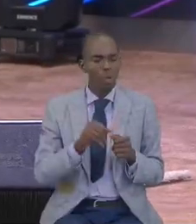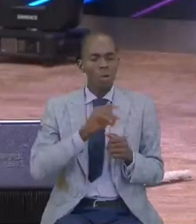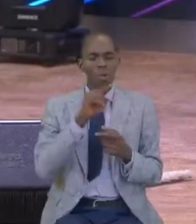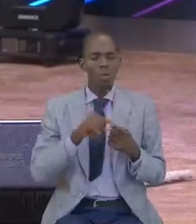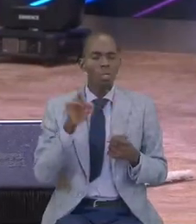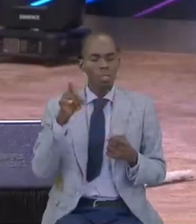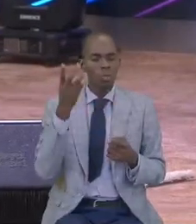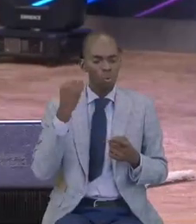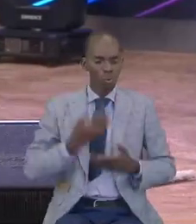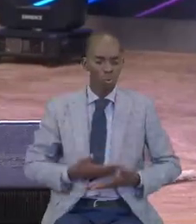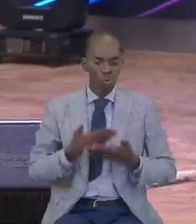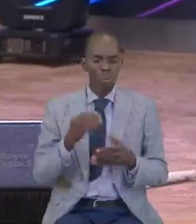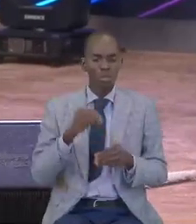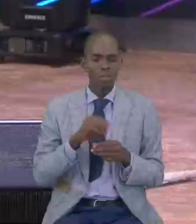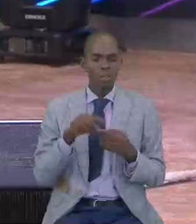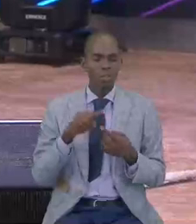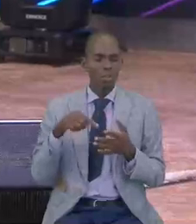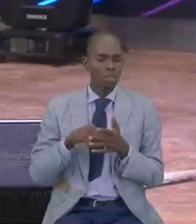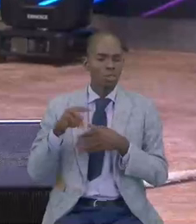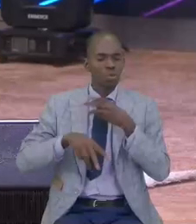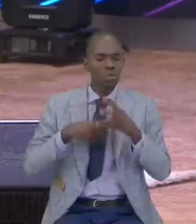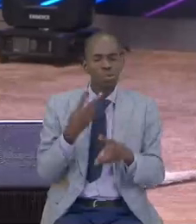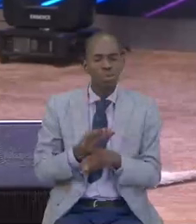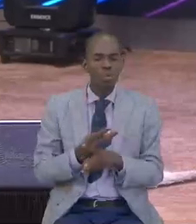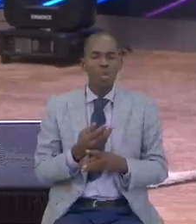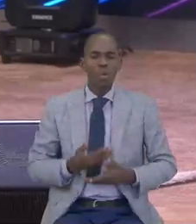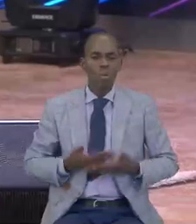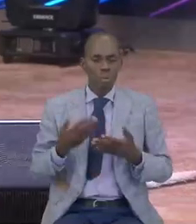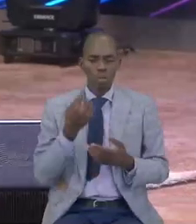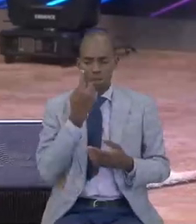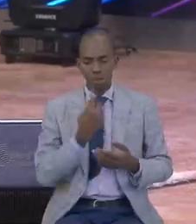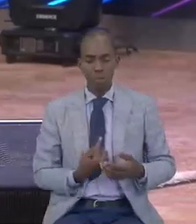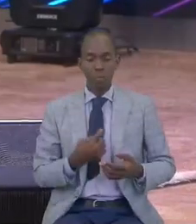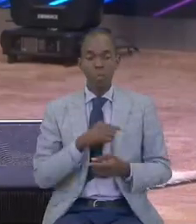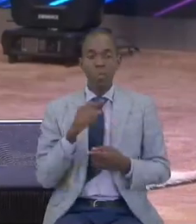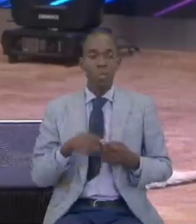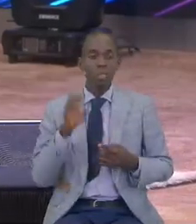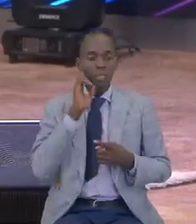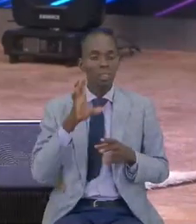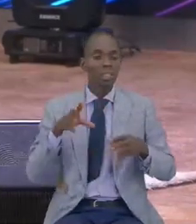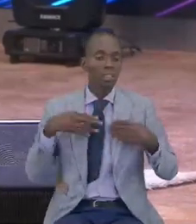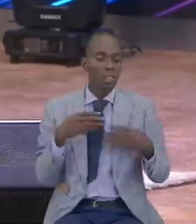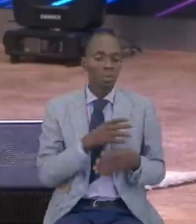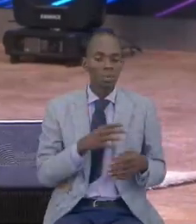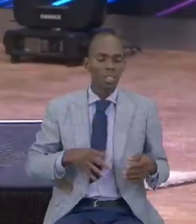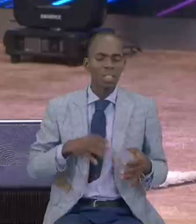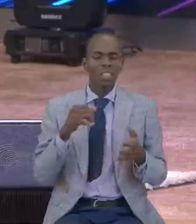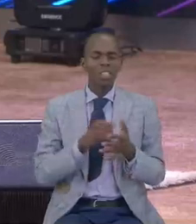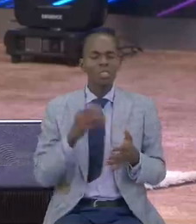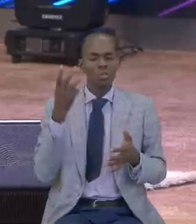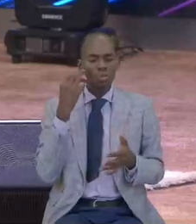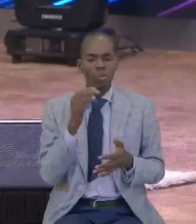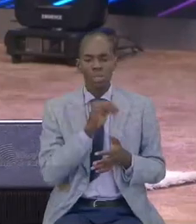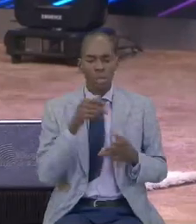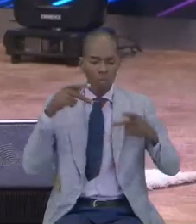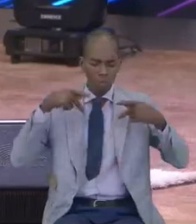venu seul. Quand je suis né de nouveau, c'était une relation personnelle entre moi et le Seigneur